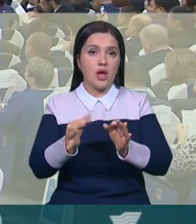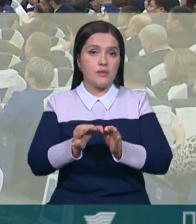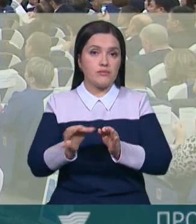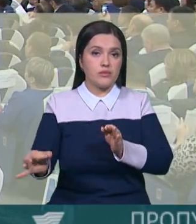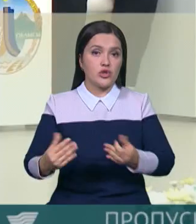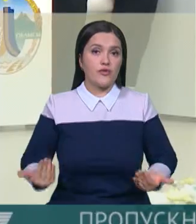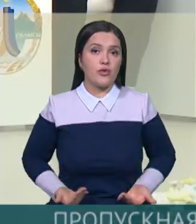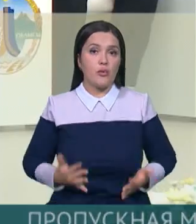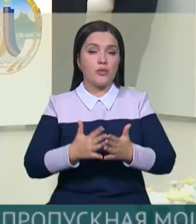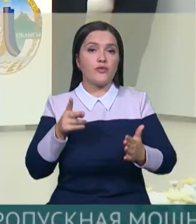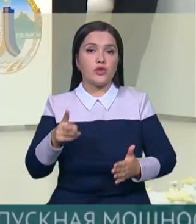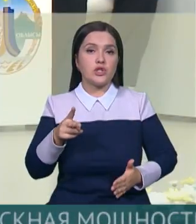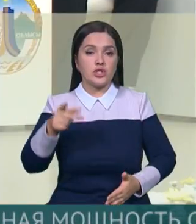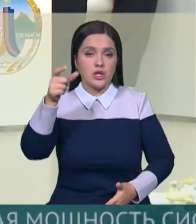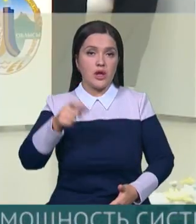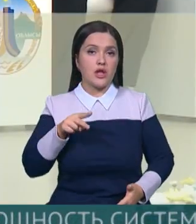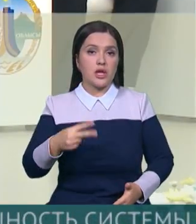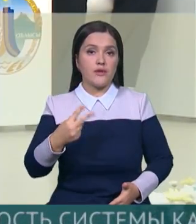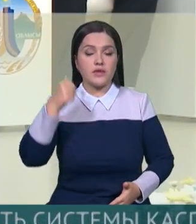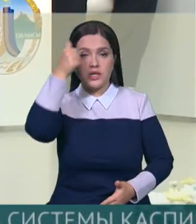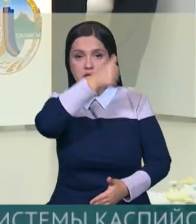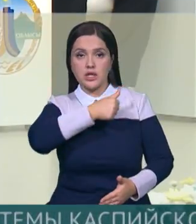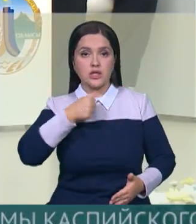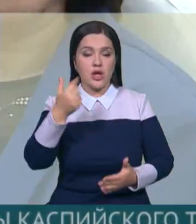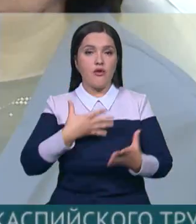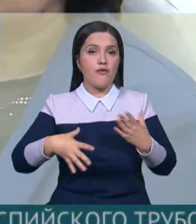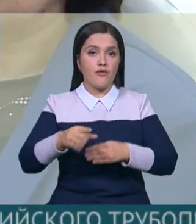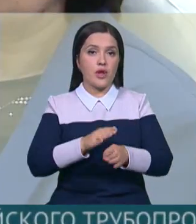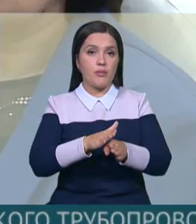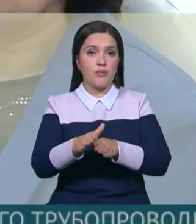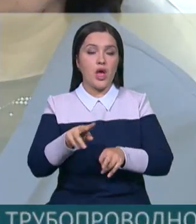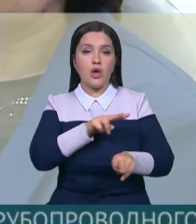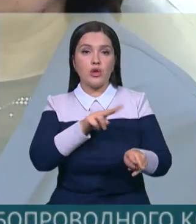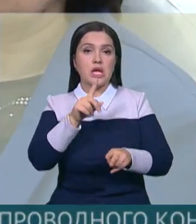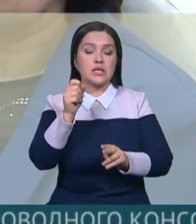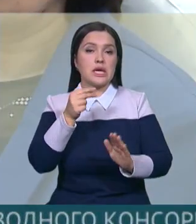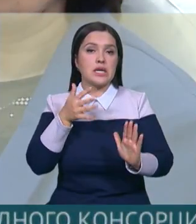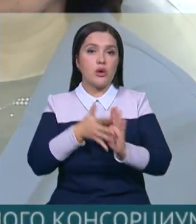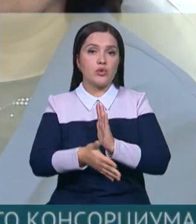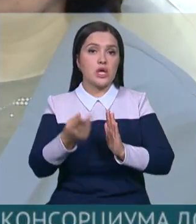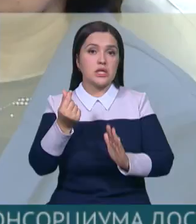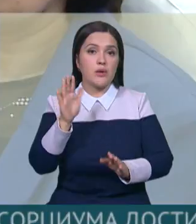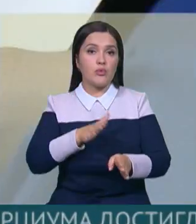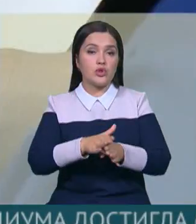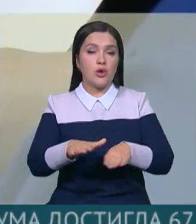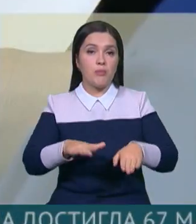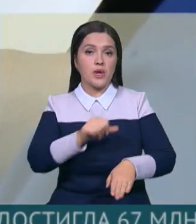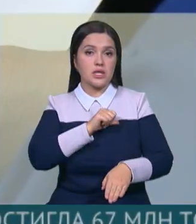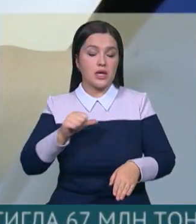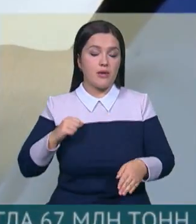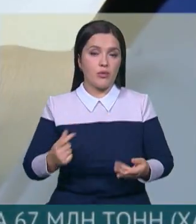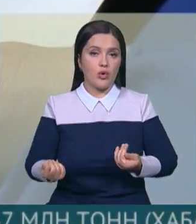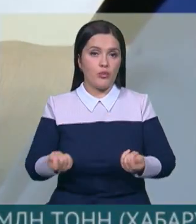в которых живут больше 2000 человек. С 2020 года повсеместно. Контроль за расходованием средств